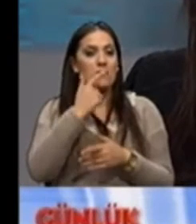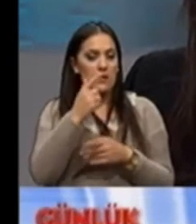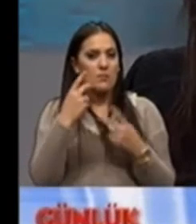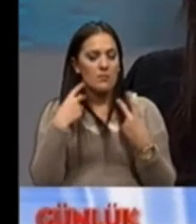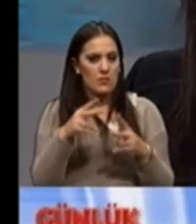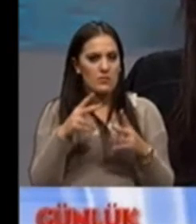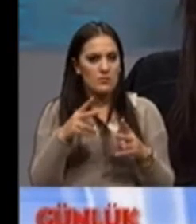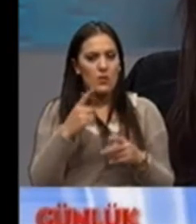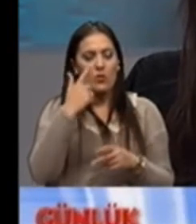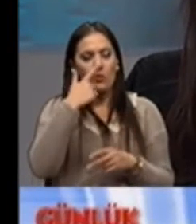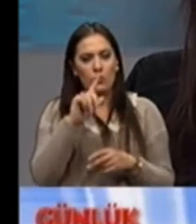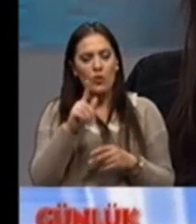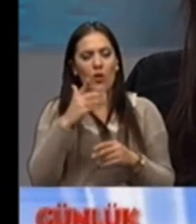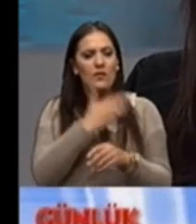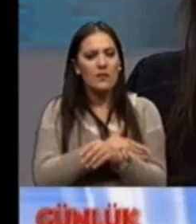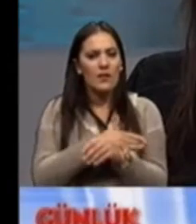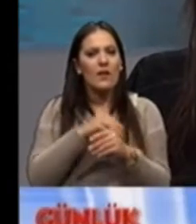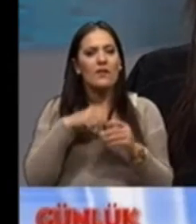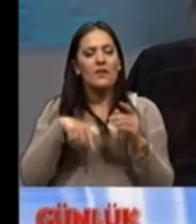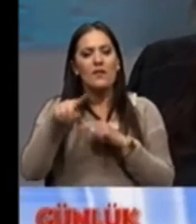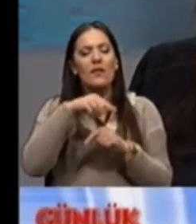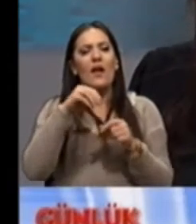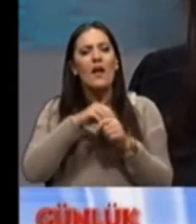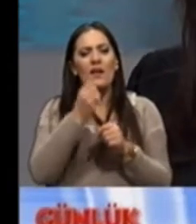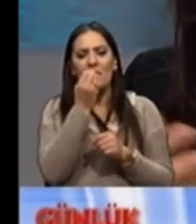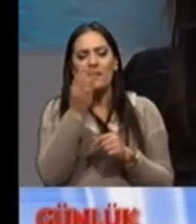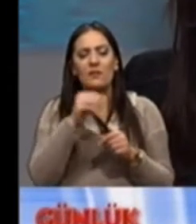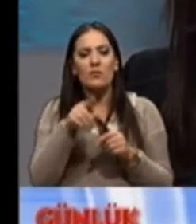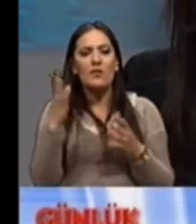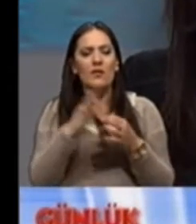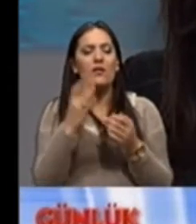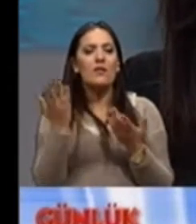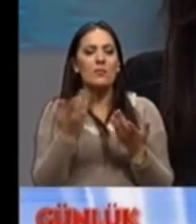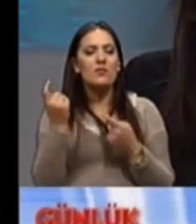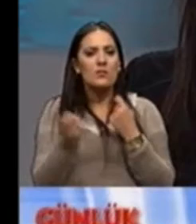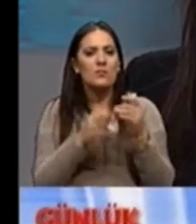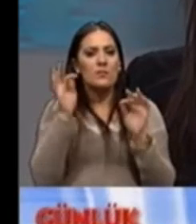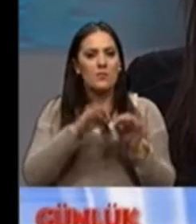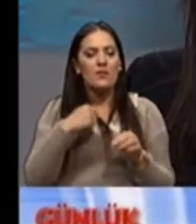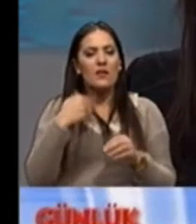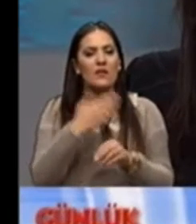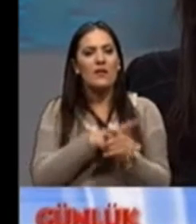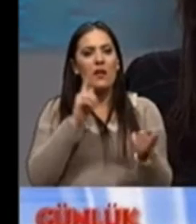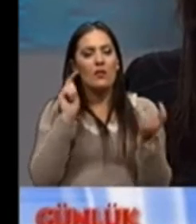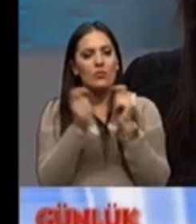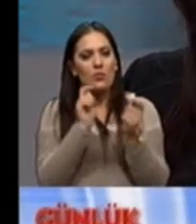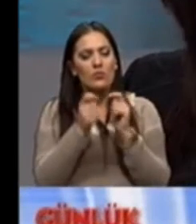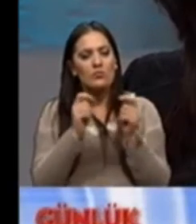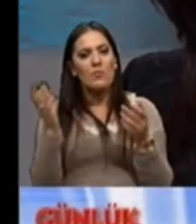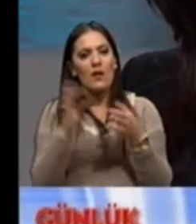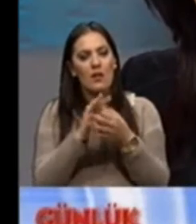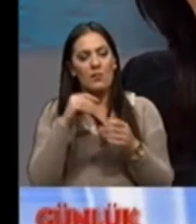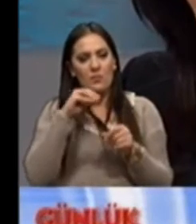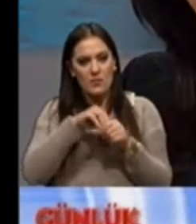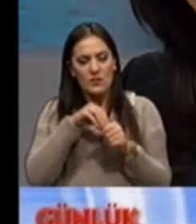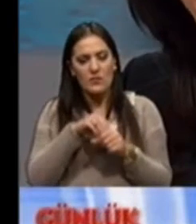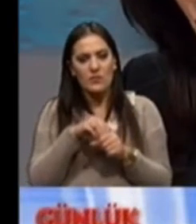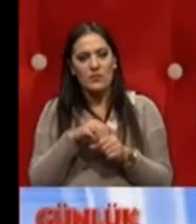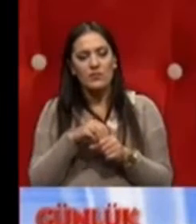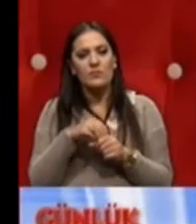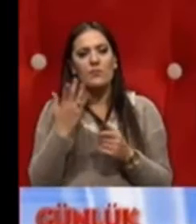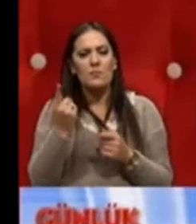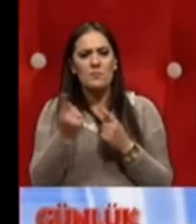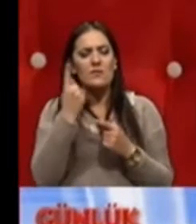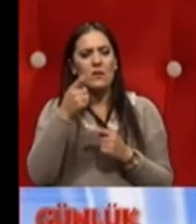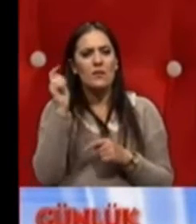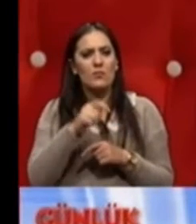diyebileceğimiz köyünde, kentinde, kırında. Aslında bununla ilgili tabii çalışmalar başlatıldı kentsel dönüşüm bağlamında. Aslında